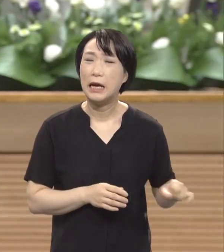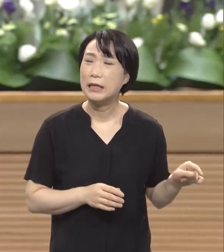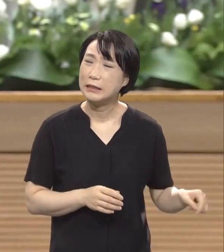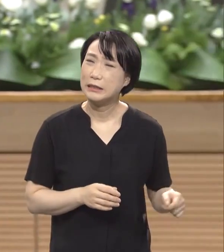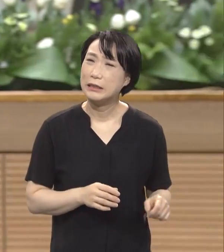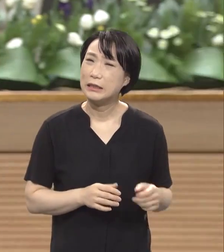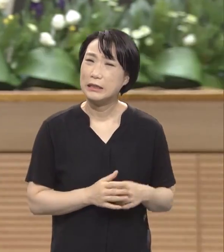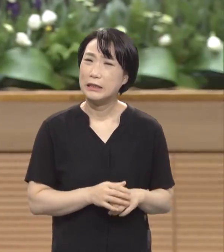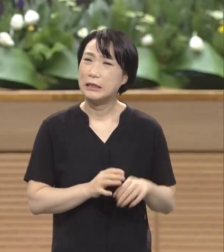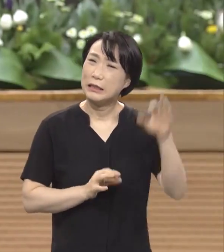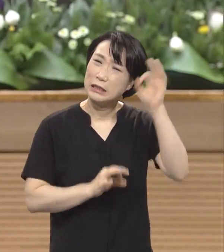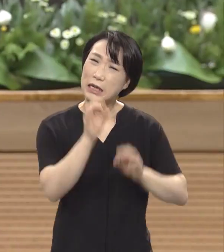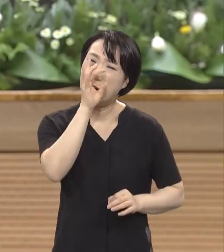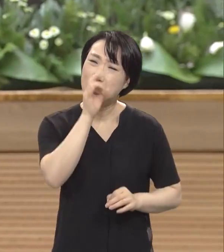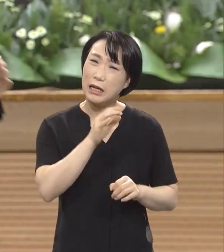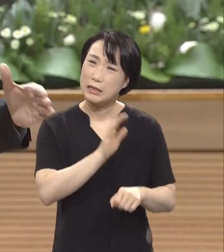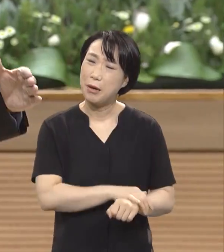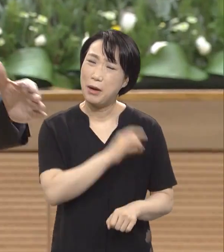잘못될까 봐,